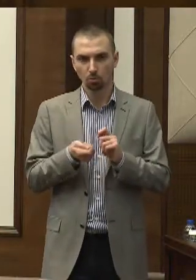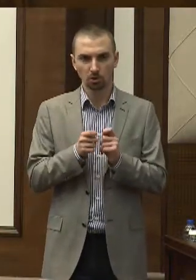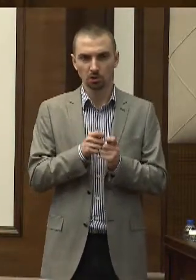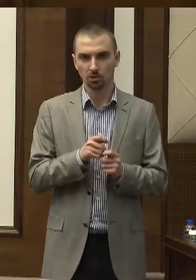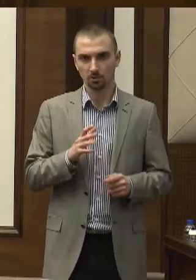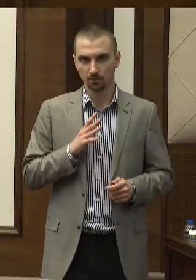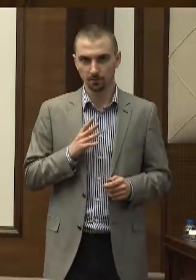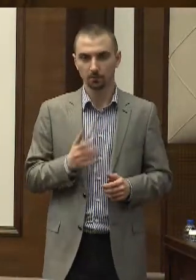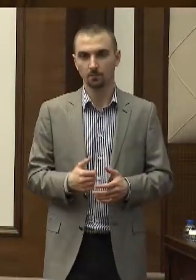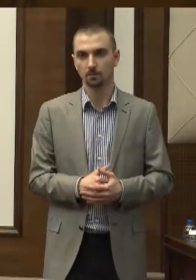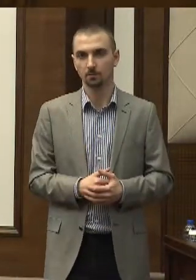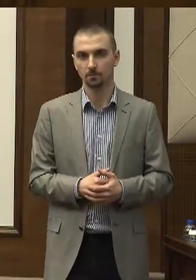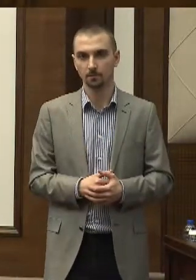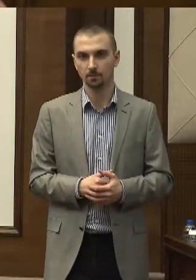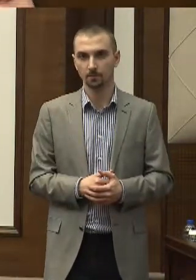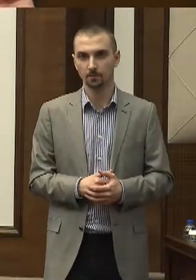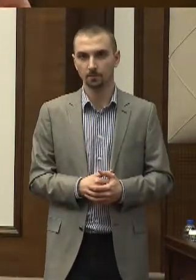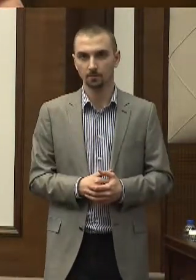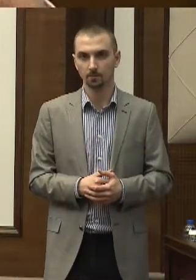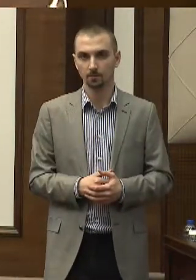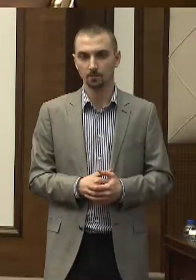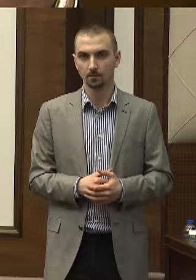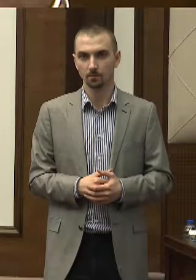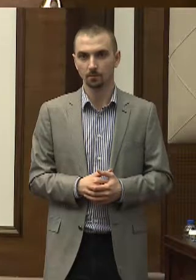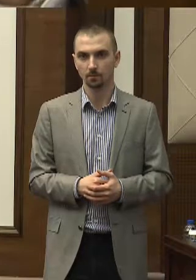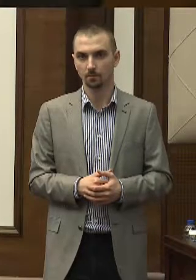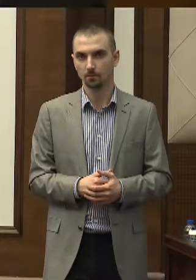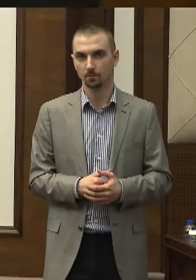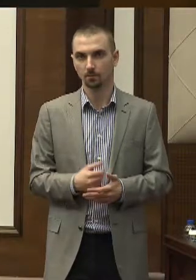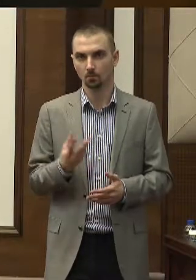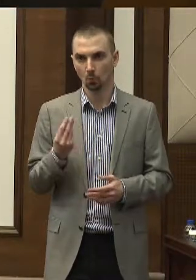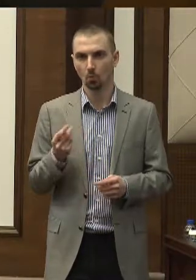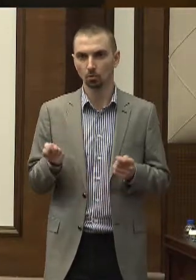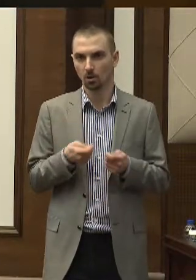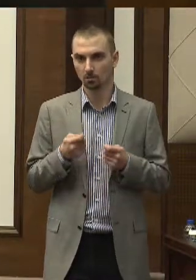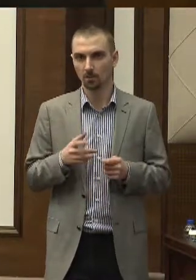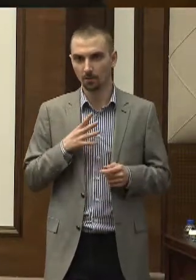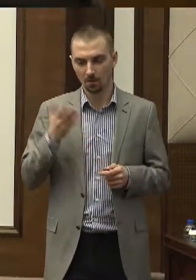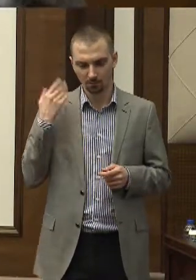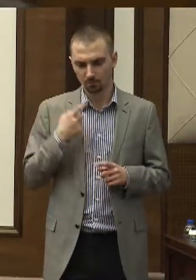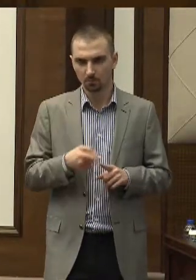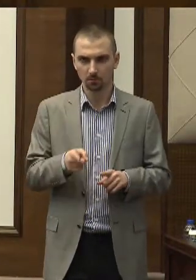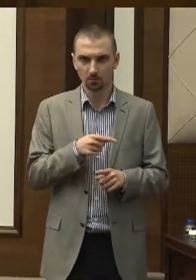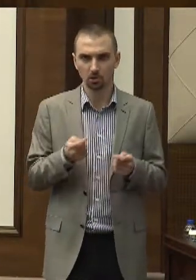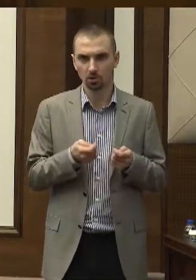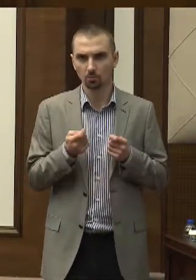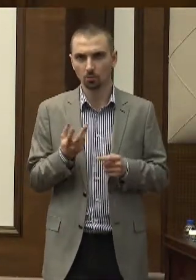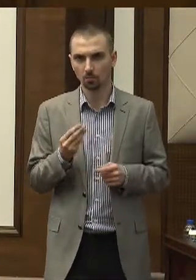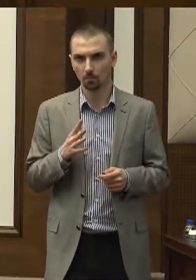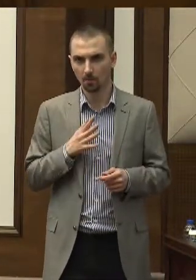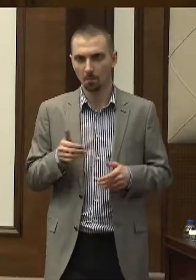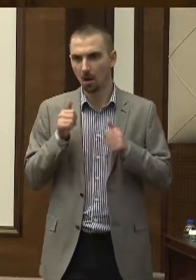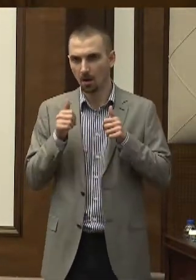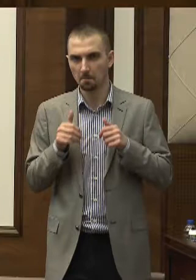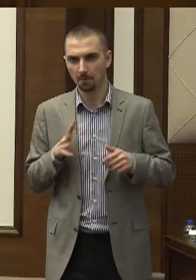Kıyı kenar çizgilerinin yeniden çizilmesi için, tespit için bir sürü şeyler var, bir sürü